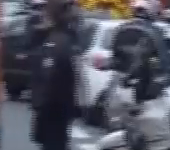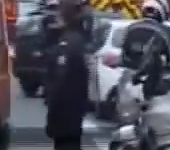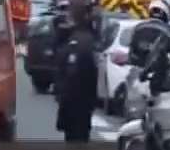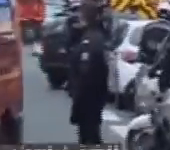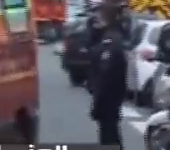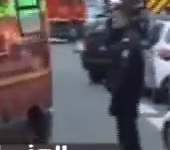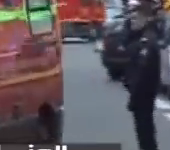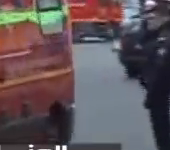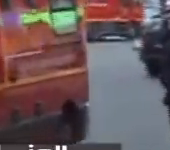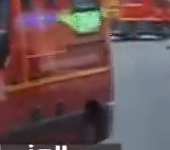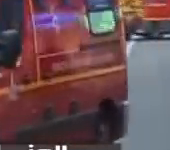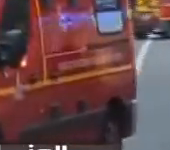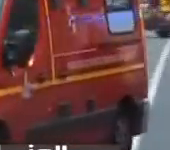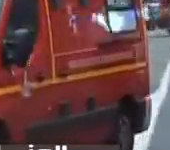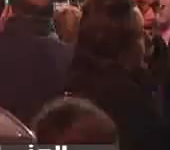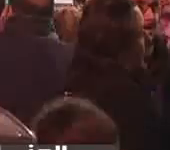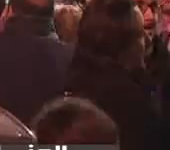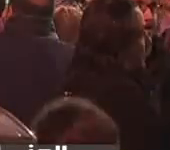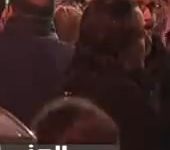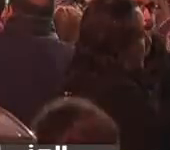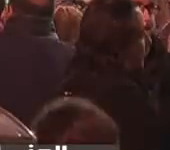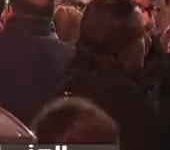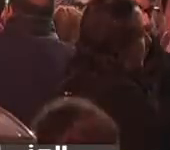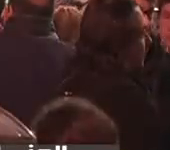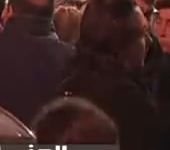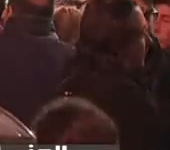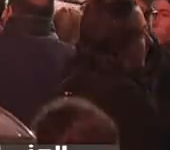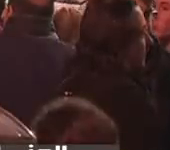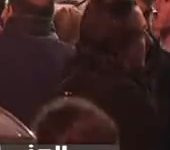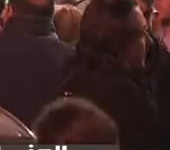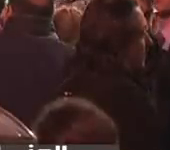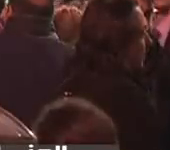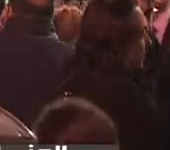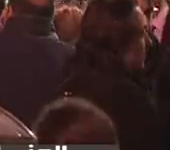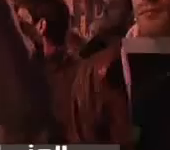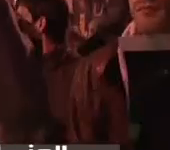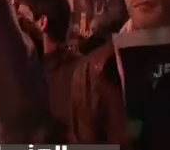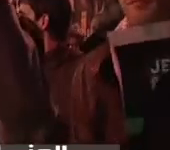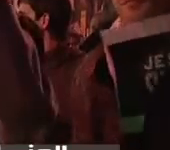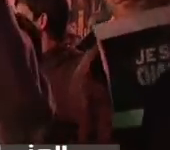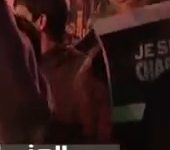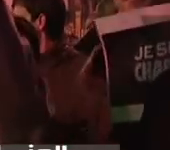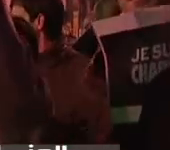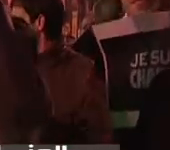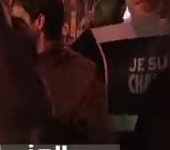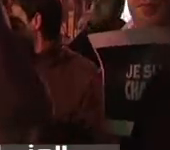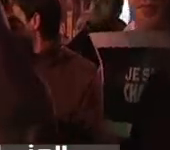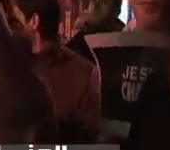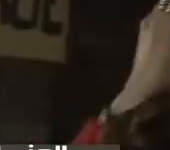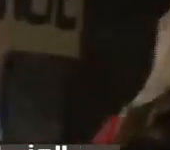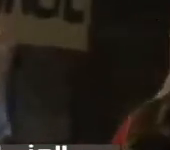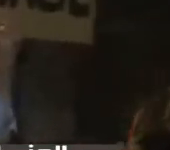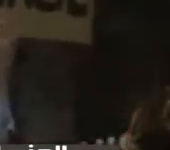الشرطة الفرنسية تحدد مكان المتهمين في اعتداء شارلي إبدو وتواصل موجة التنديدات الدولية.